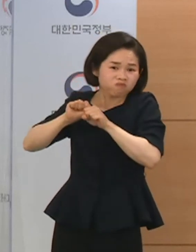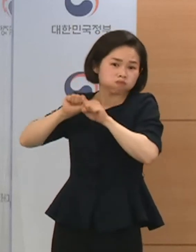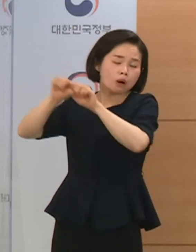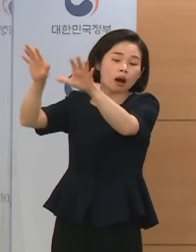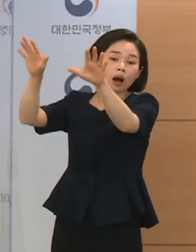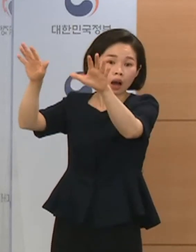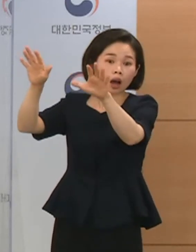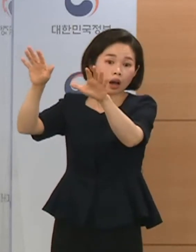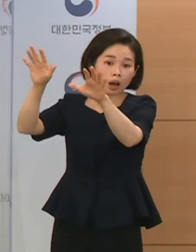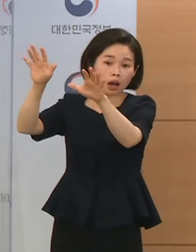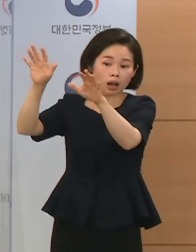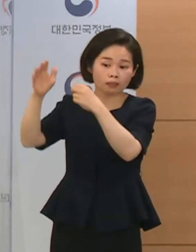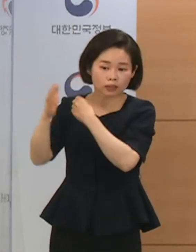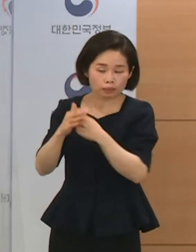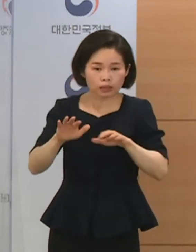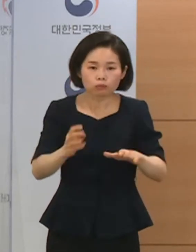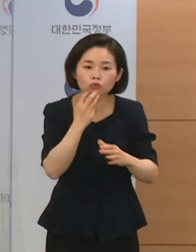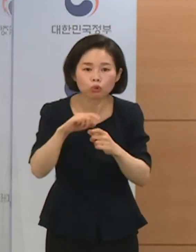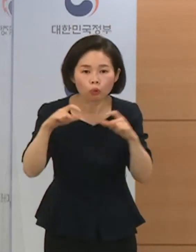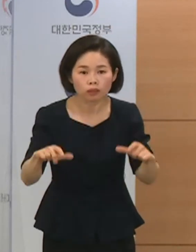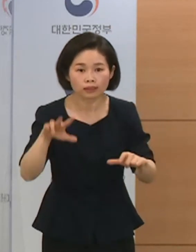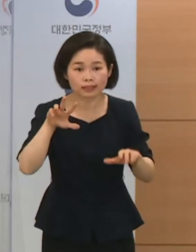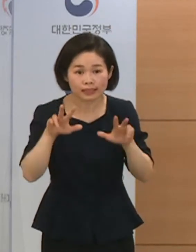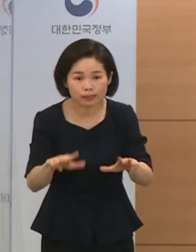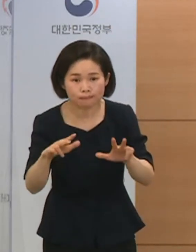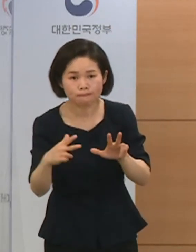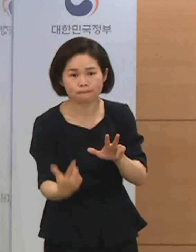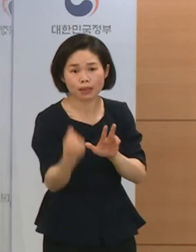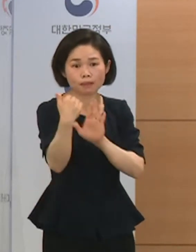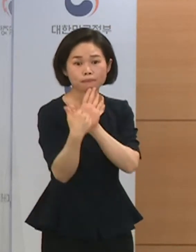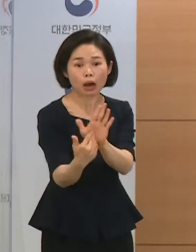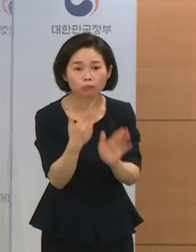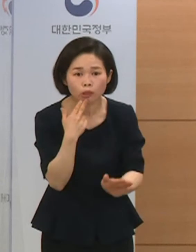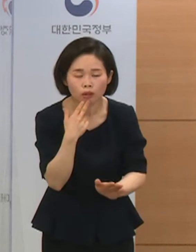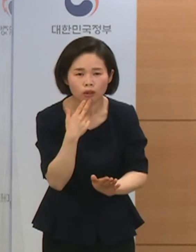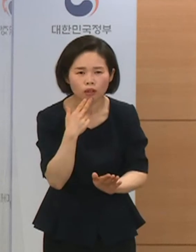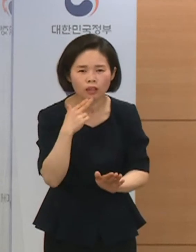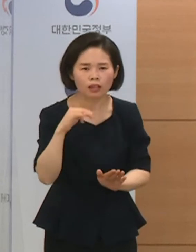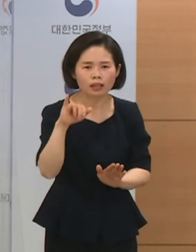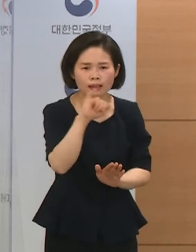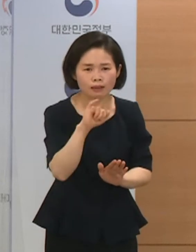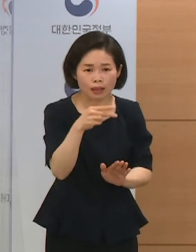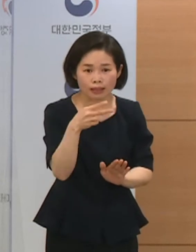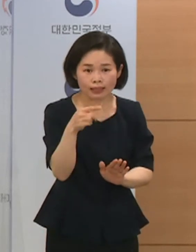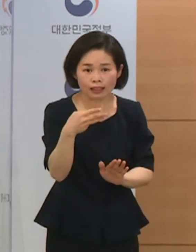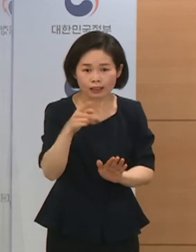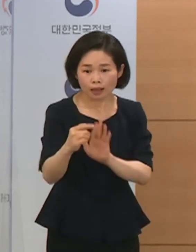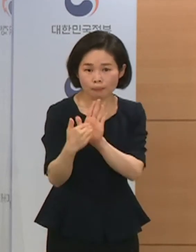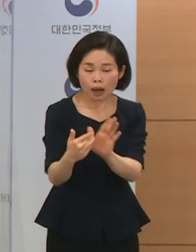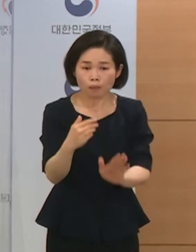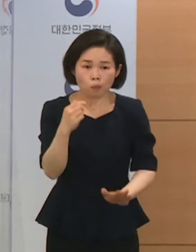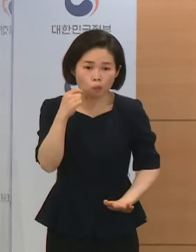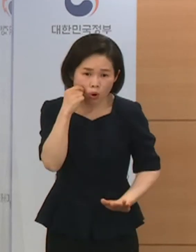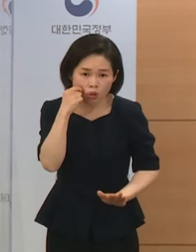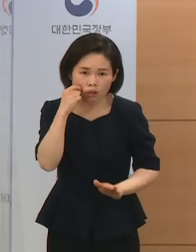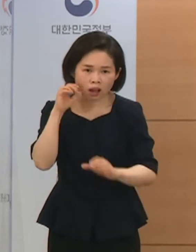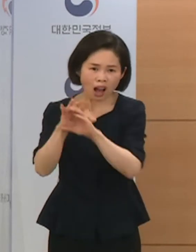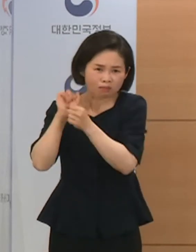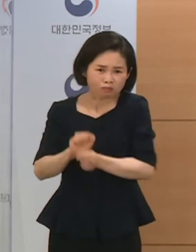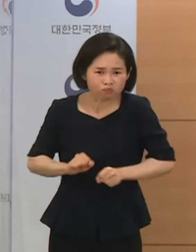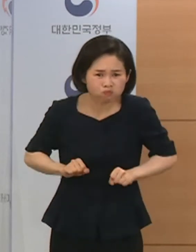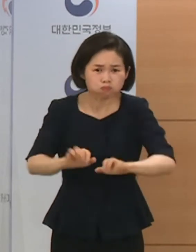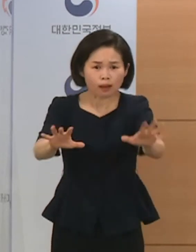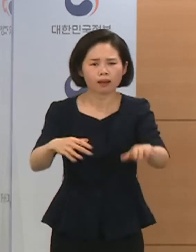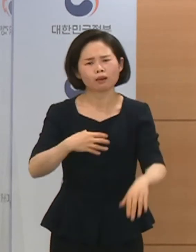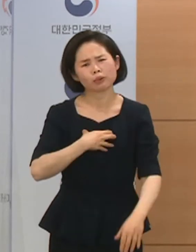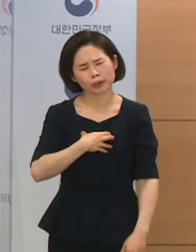현 시점에서 유행을 차단하지 않으면 대규모의 유행으로 전파될 수 있는 그런 위험이 큽니다. 또한 수도권의 유행이